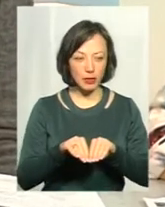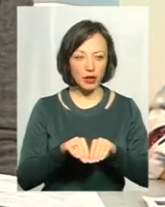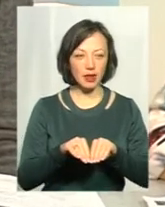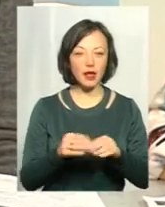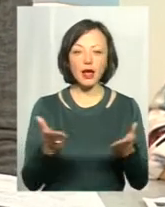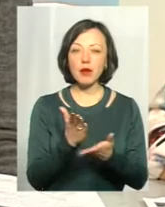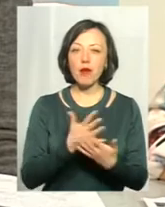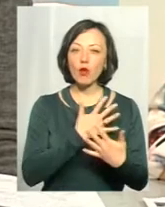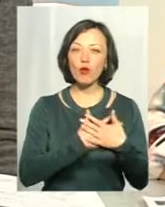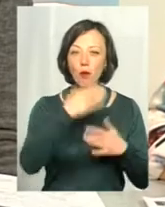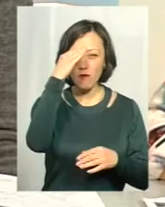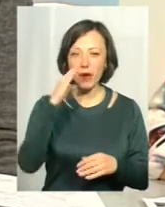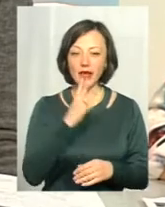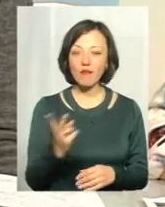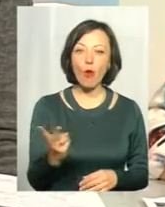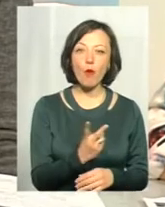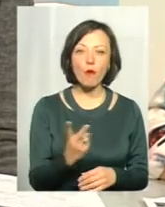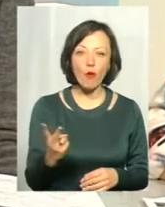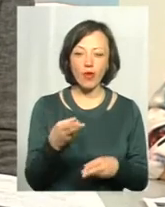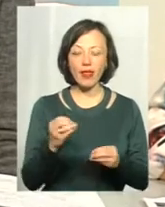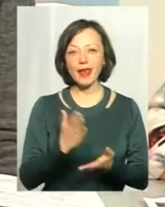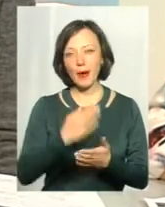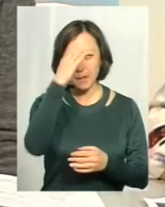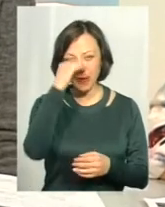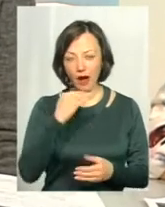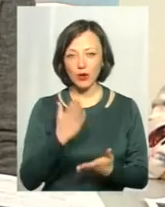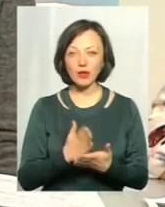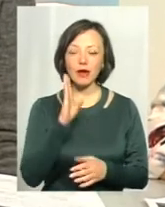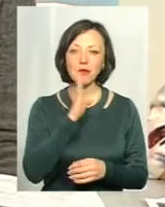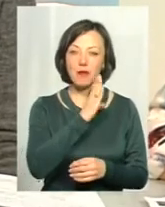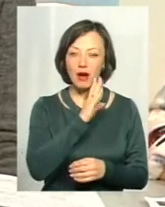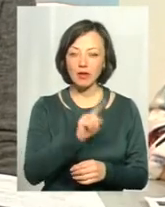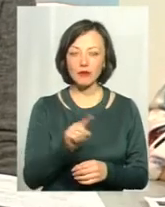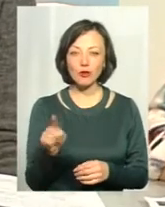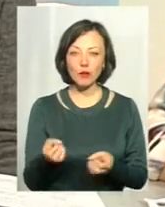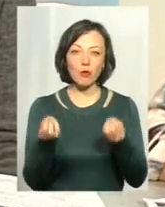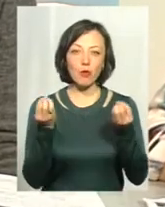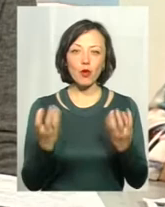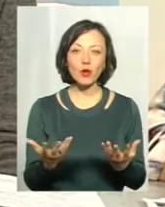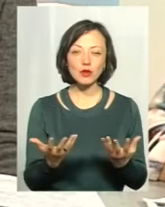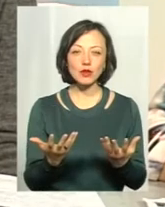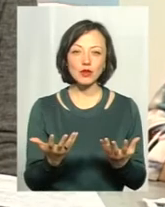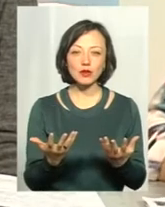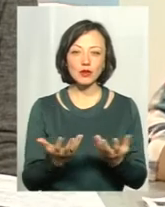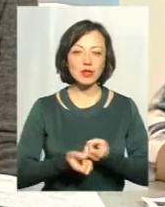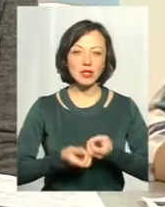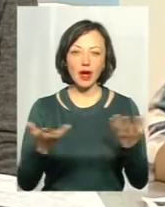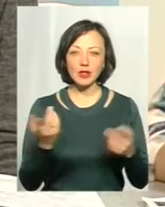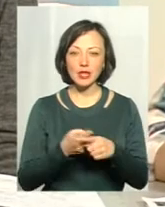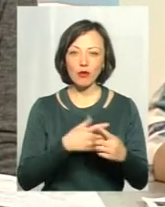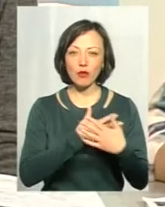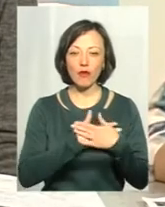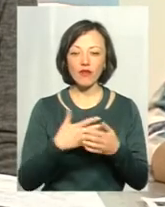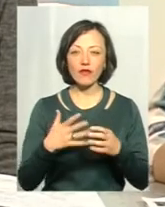які мають любов батьків, обох батьків, де є батько, де є мати, вони просто сяють цією любов'ю, вони віддають